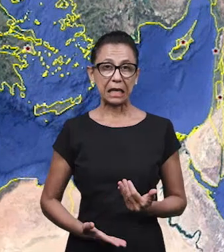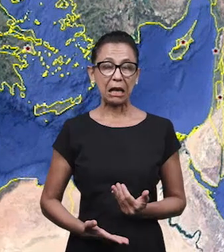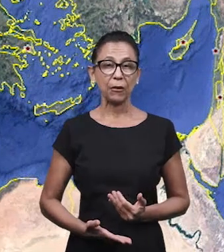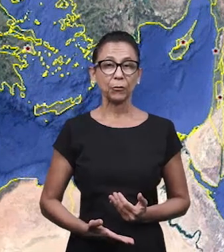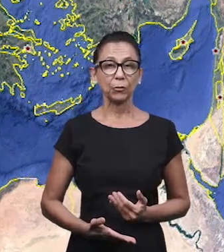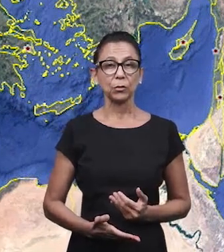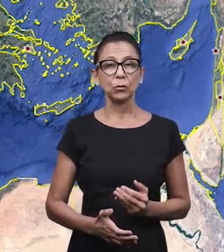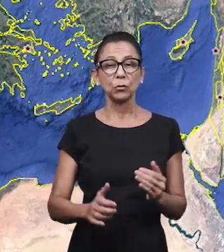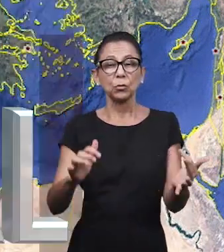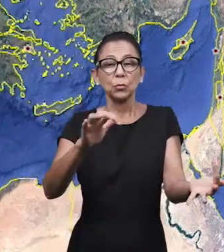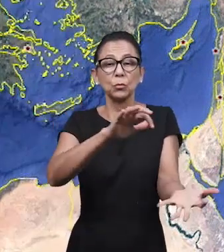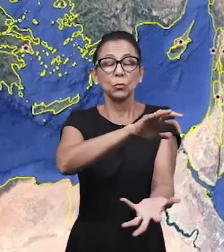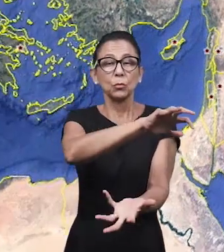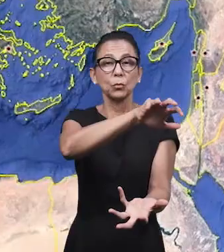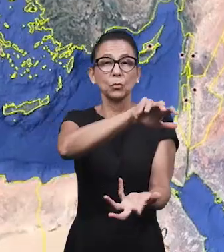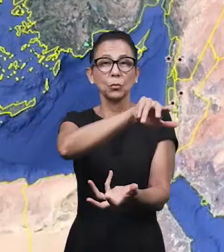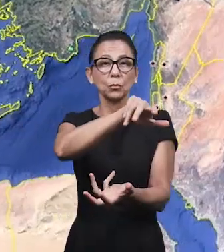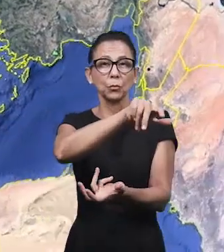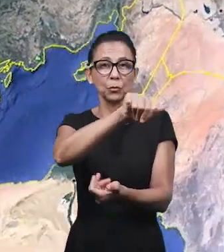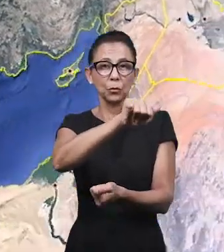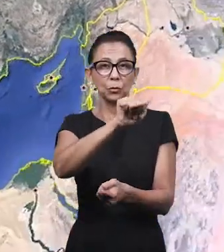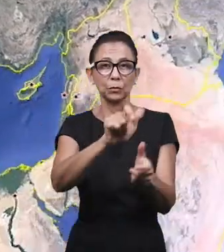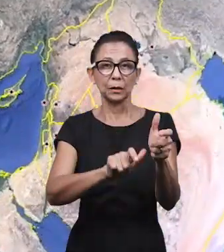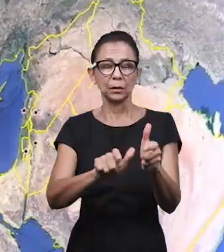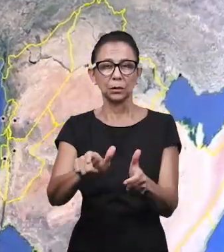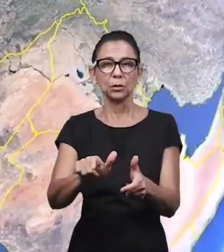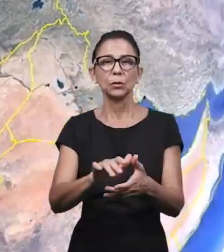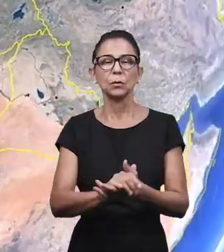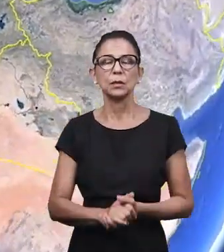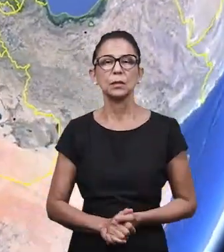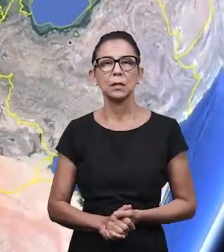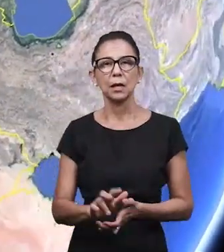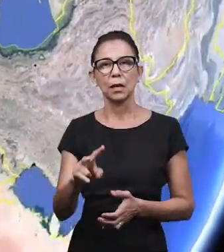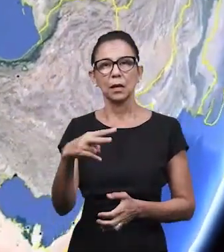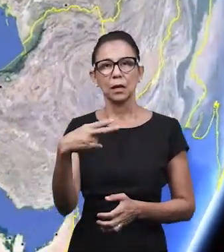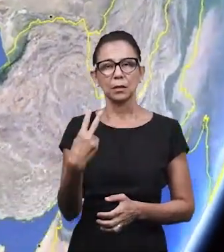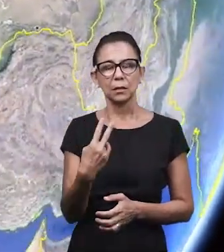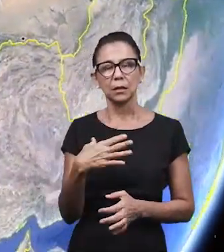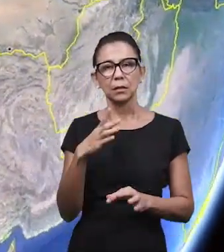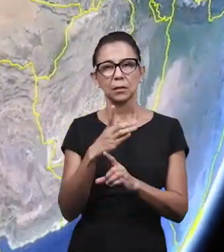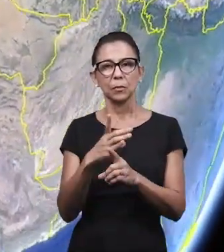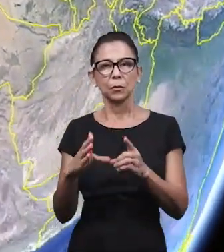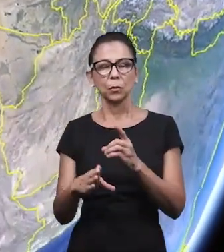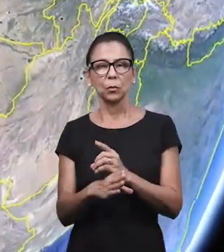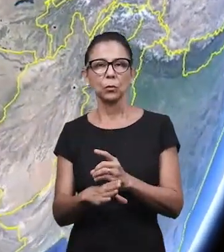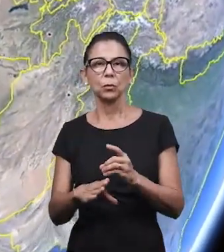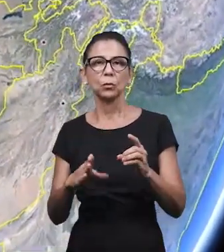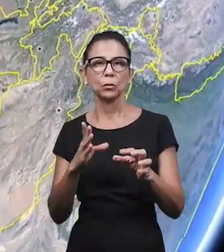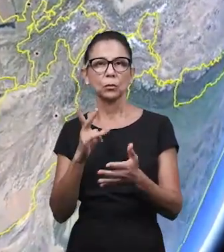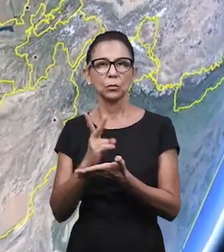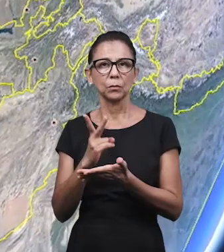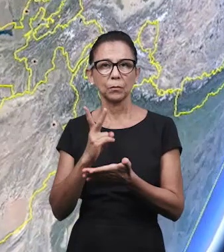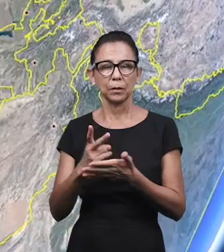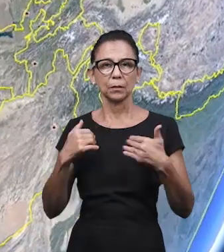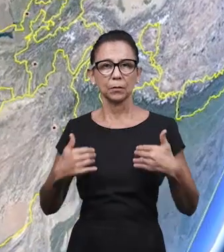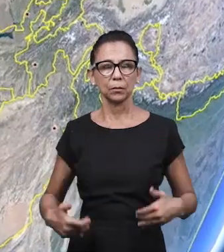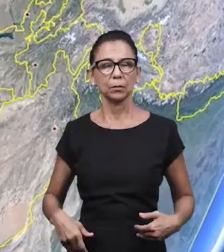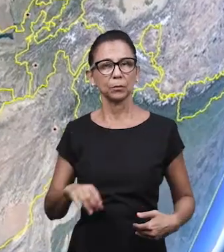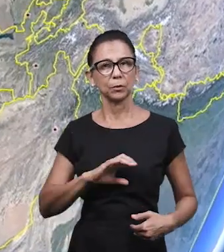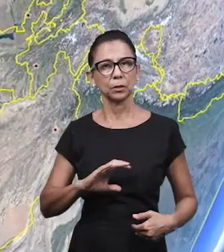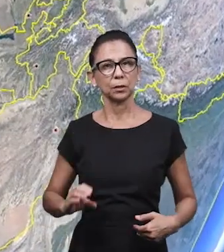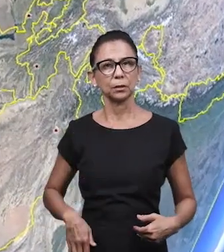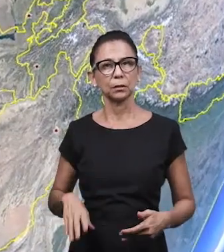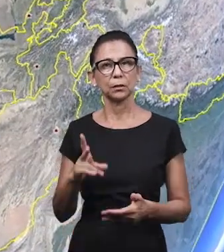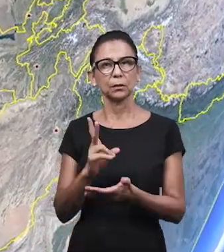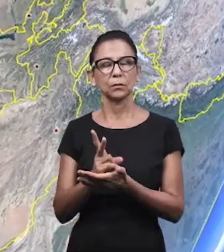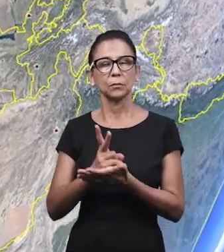Des frères et sœurs de toutes les parties du monde participent d'un même culte, ensemble, dans un même corps et dans un même